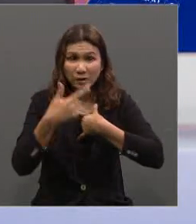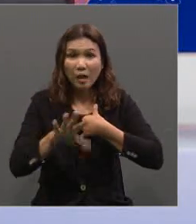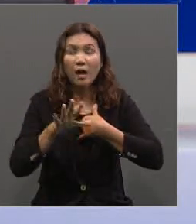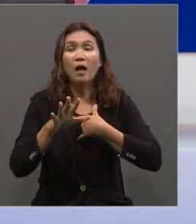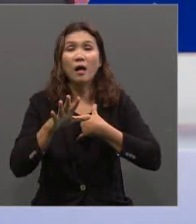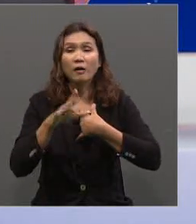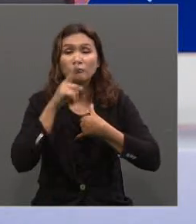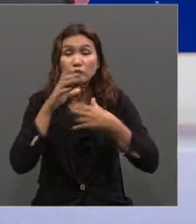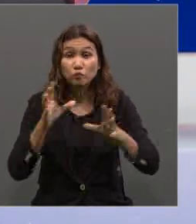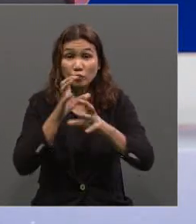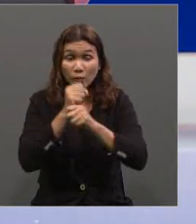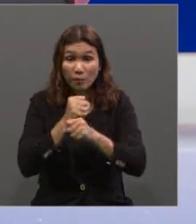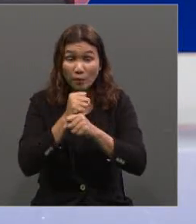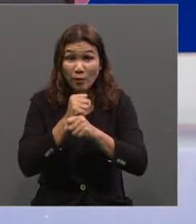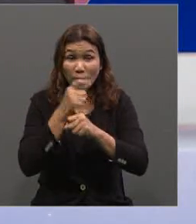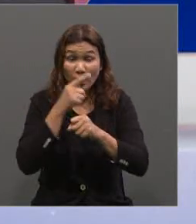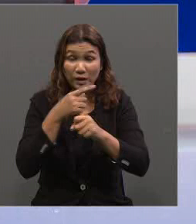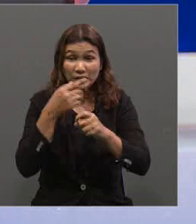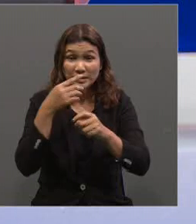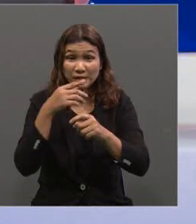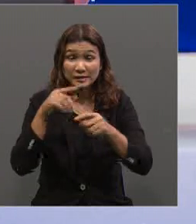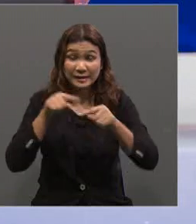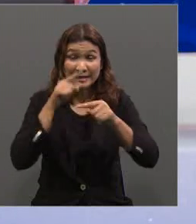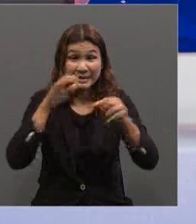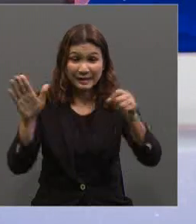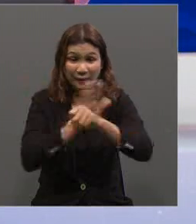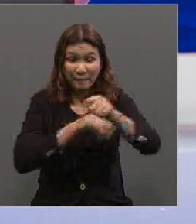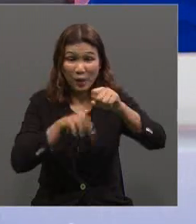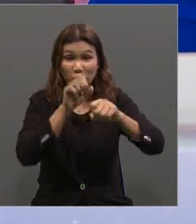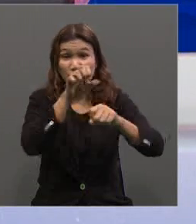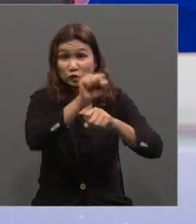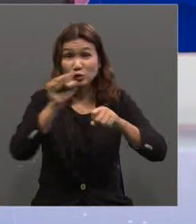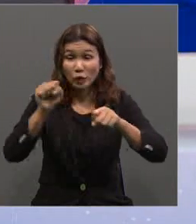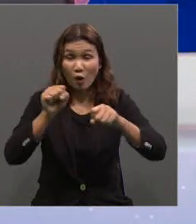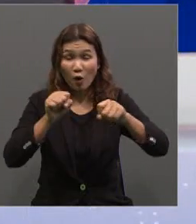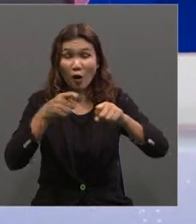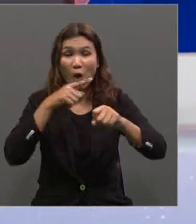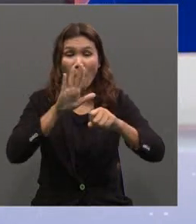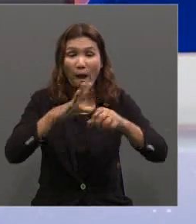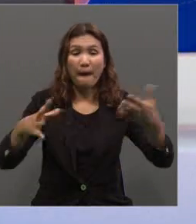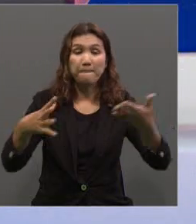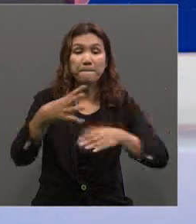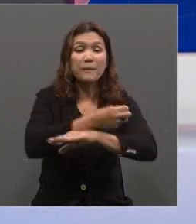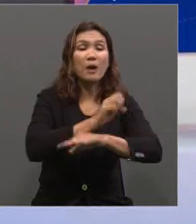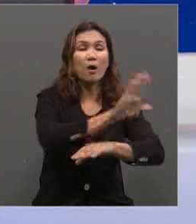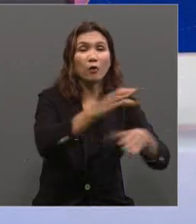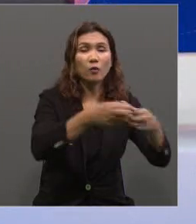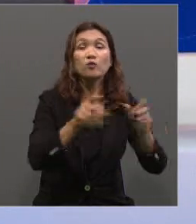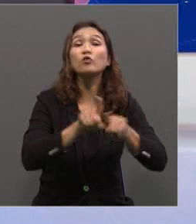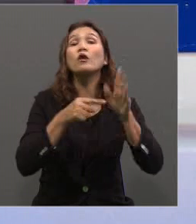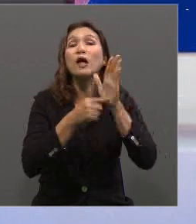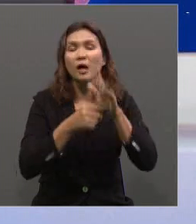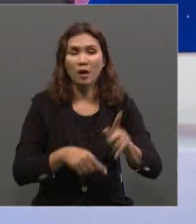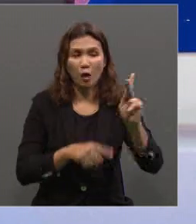ธ์ที่ได้เฉพาะส่วนที่เป็นจำนวนเต็มก็จะเป็นจำนวนส.ส.บัญชีรายชื่อที่พรรคการเมืองนั้นได้รับอย่างเช่นพรรคกไ